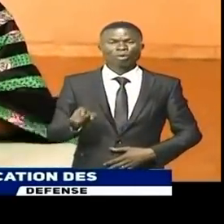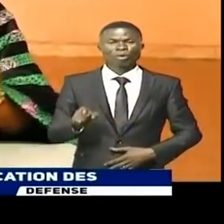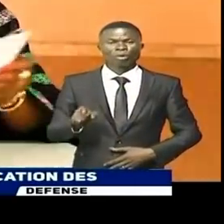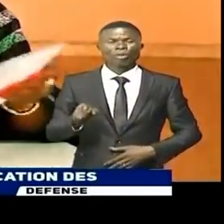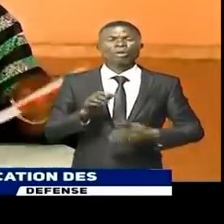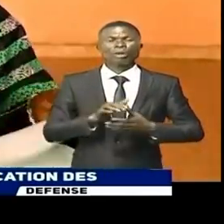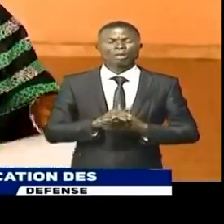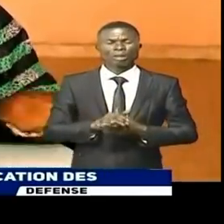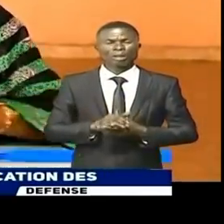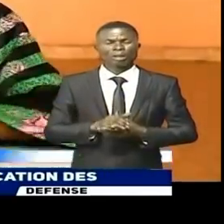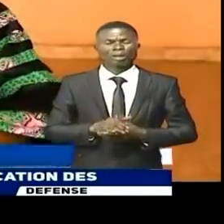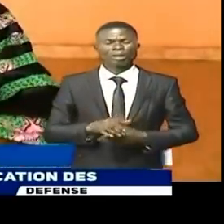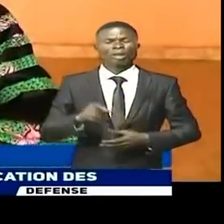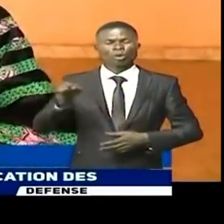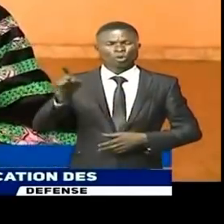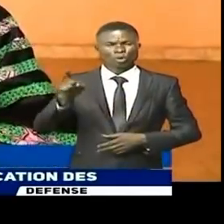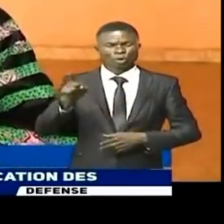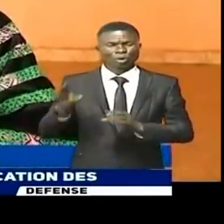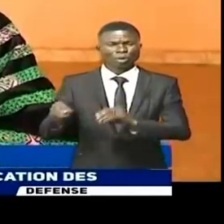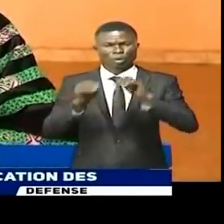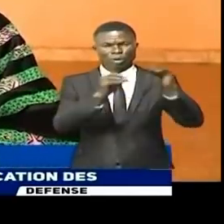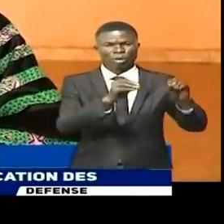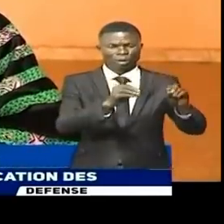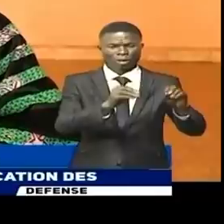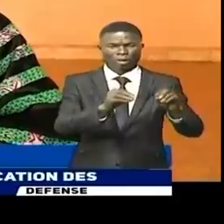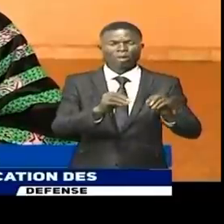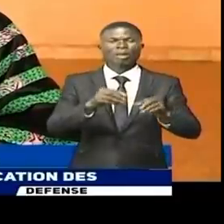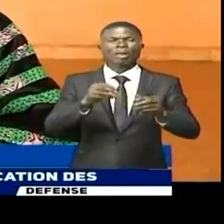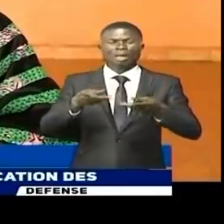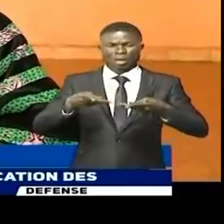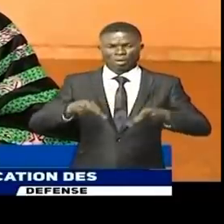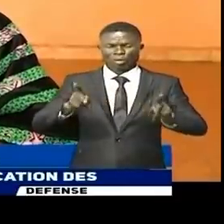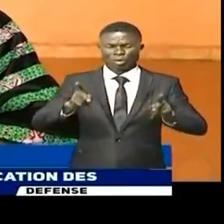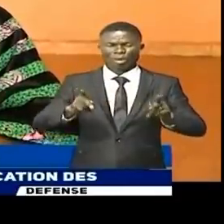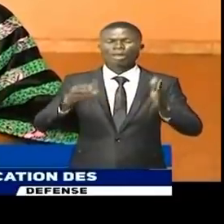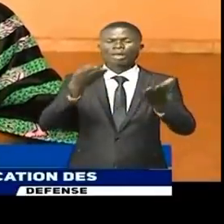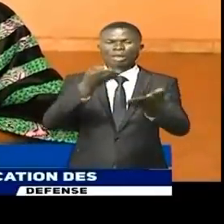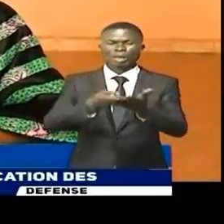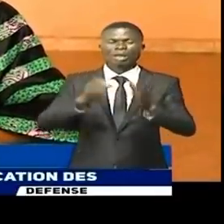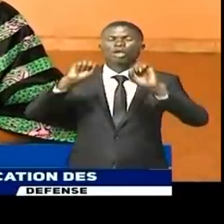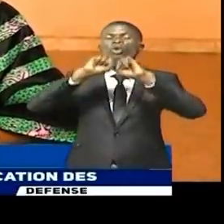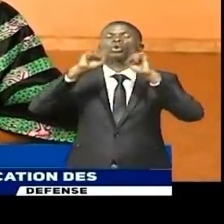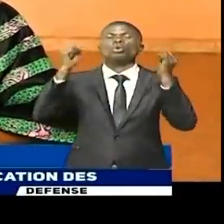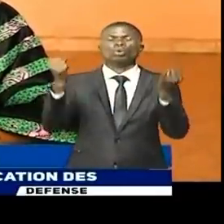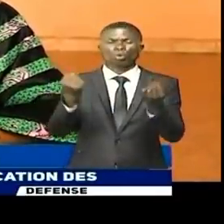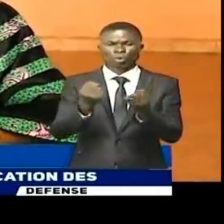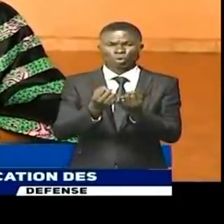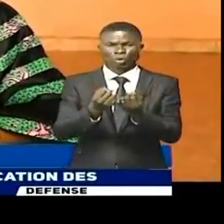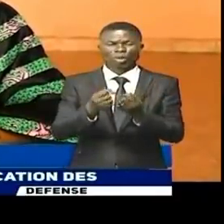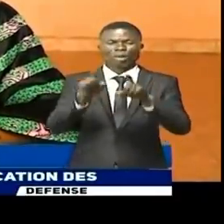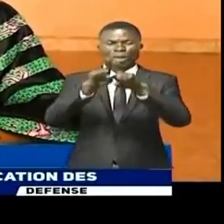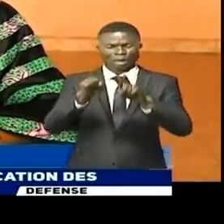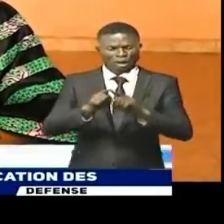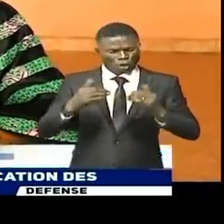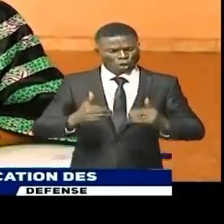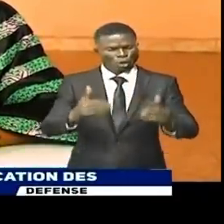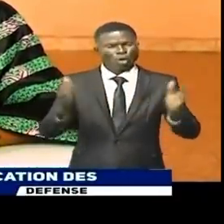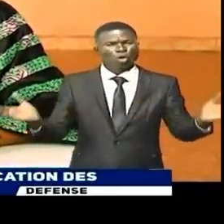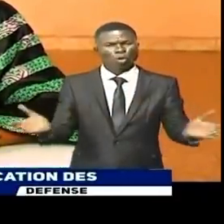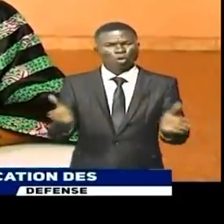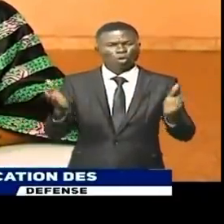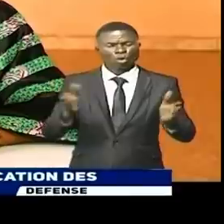o qui a placé son mandat sous le signe du social et qui ne cesse d'encourager